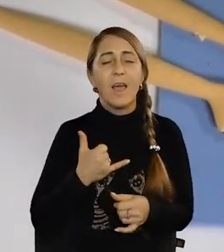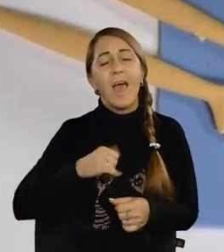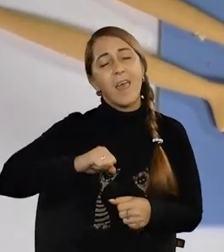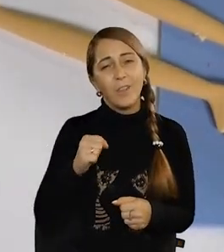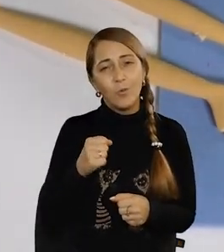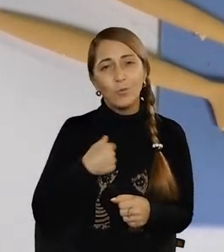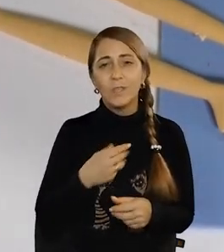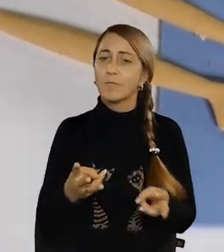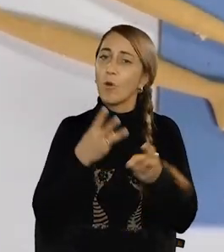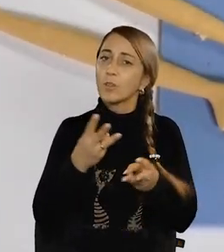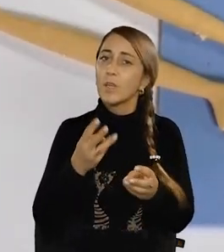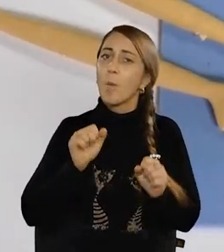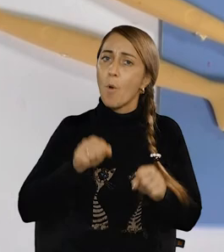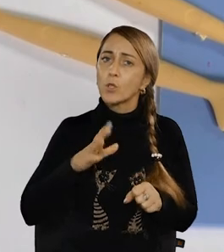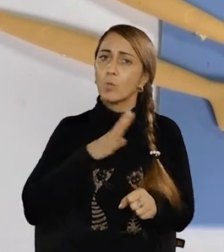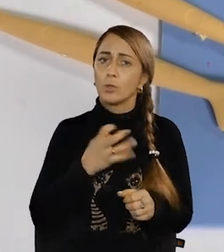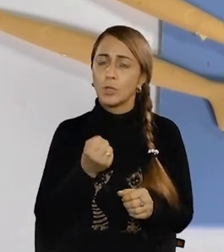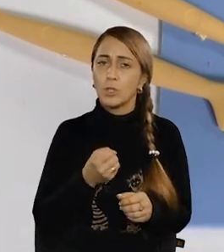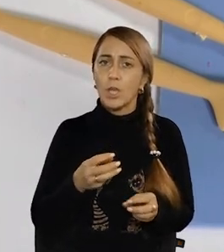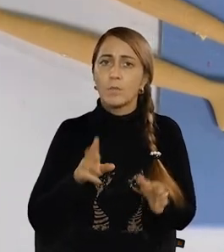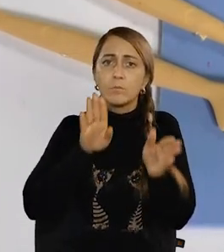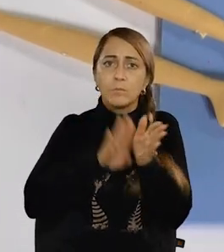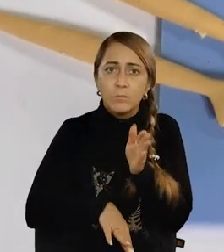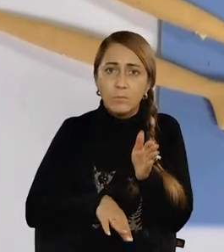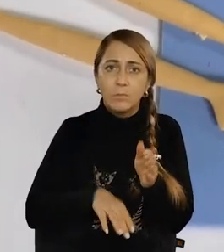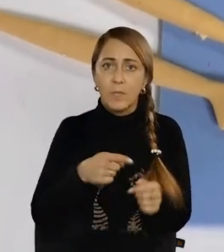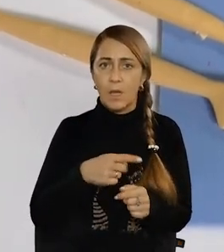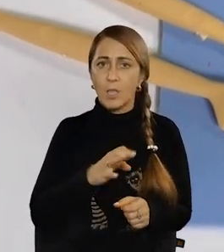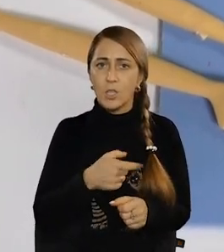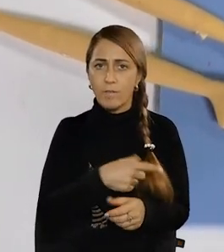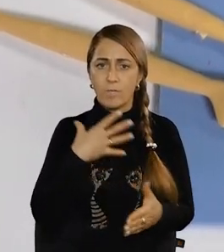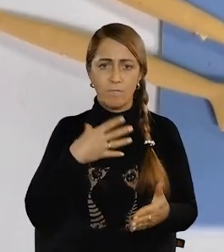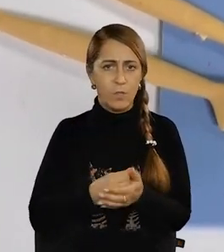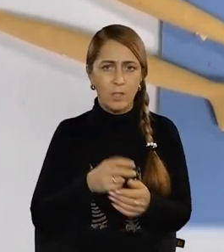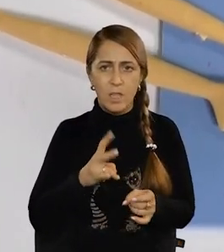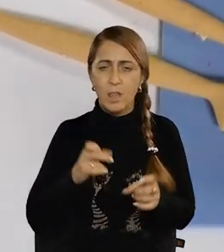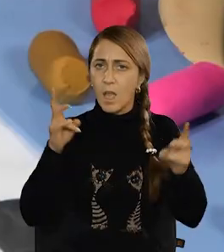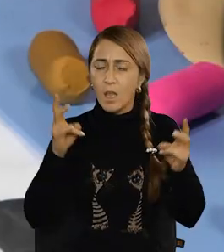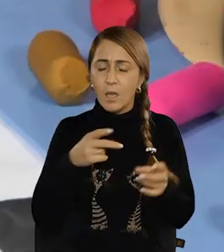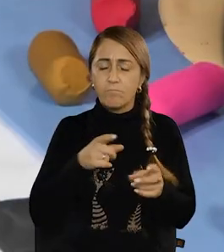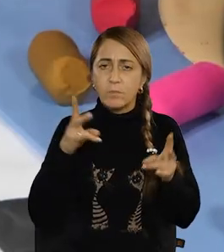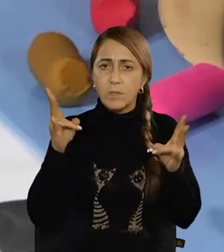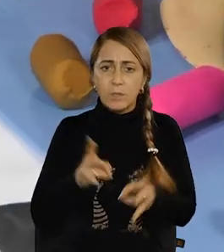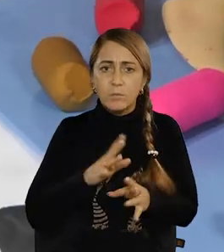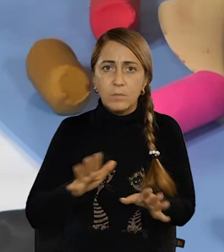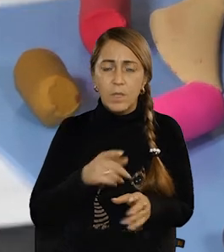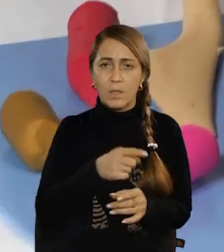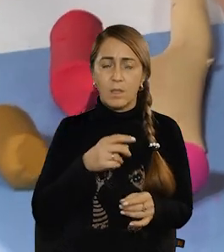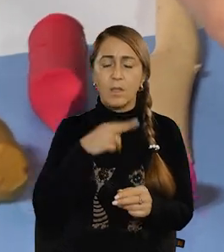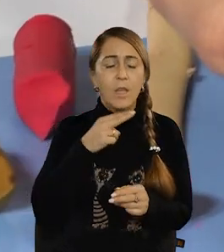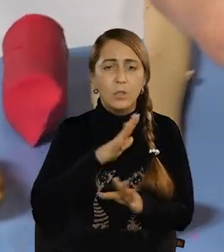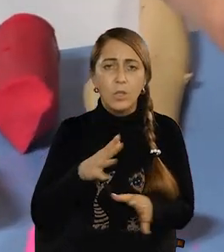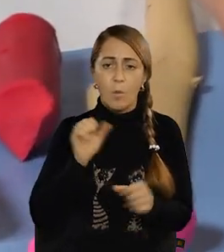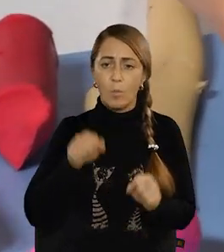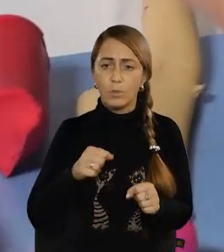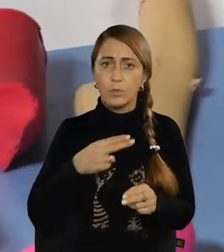«Друже, із вогнем може бути іще небезпечніше, адже від власної необережності можна наробити шкоди не лише собі,